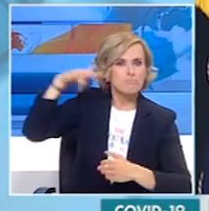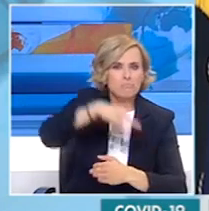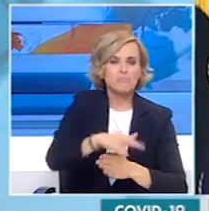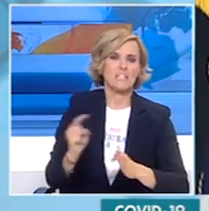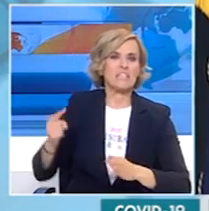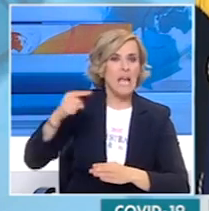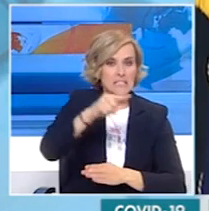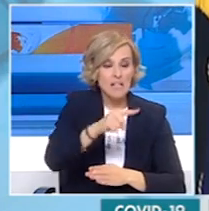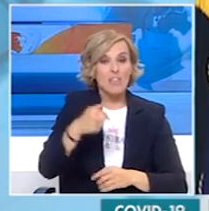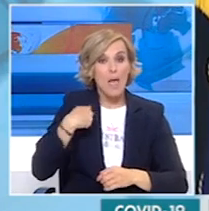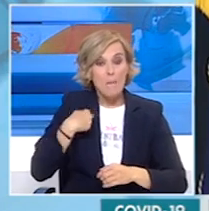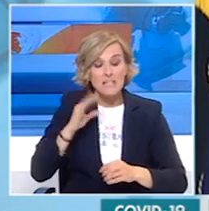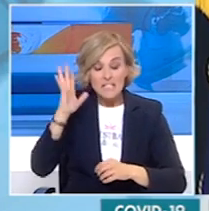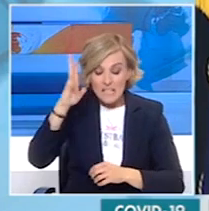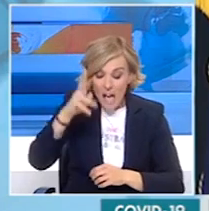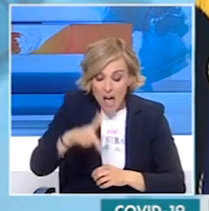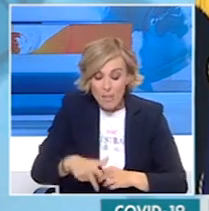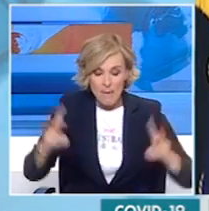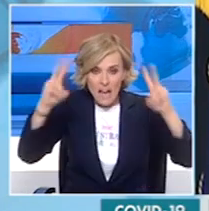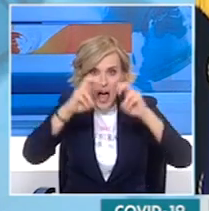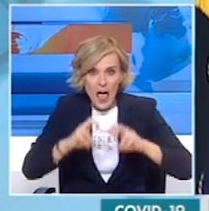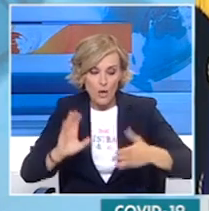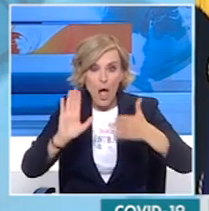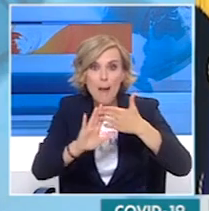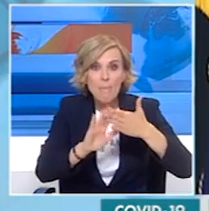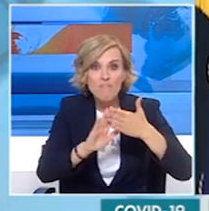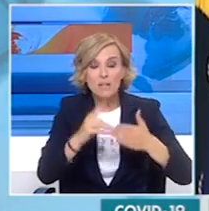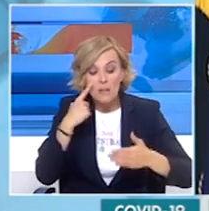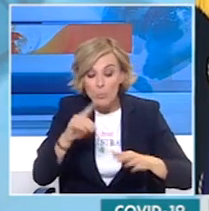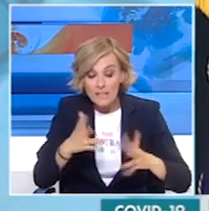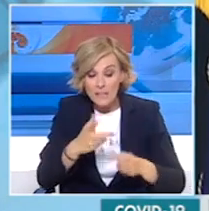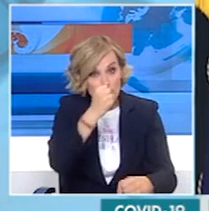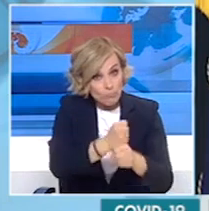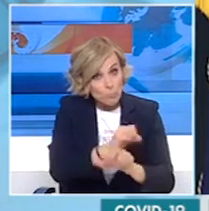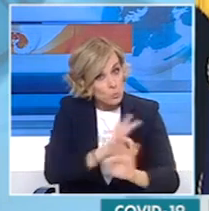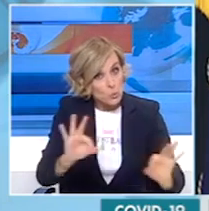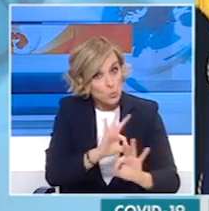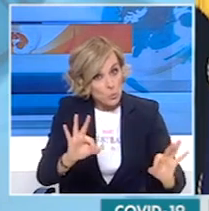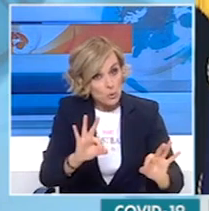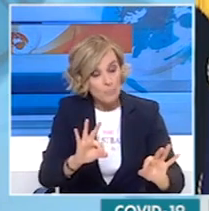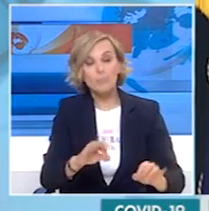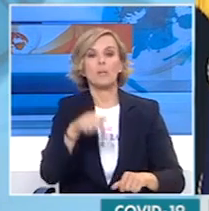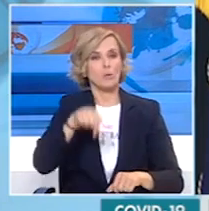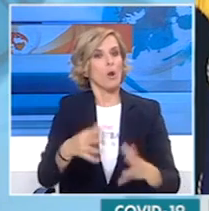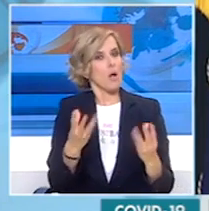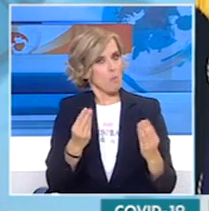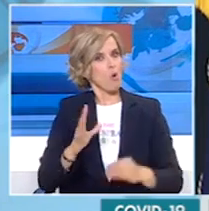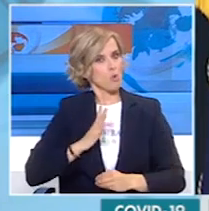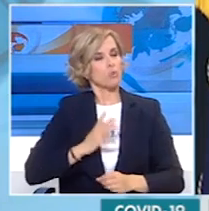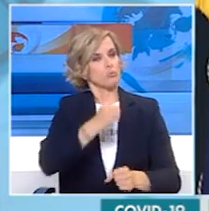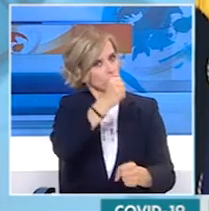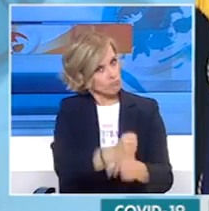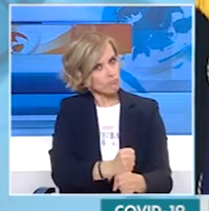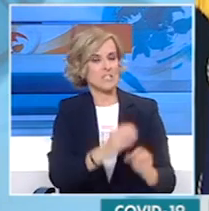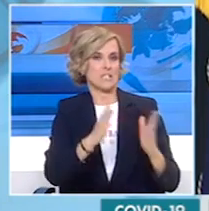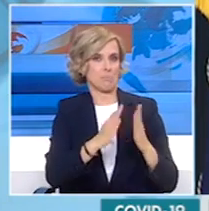οποίοι ελέγχονταν καθημερινά για την τήρηση των όρων του κατοίκων περιορισμού τους. Αυτή τη στιγμή, με δεδομένο ότι η μεγάλη πλειοψηφία τους έχει ολοκληρώσει τα